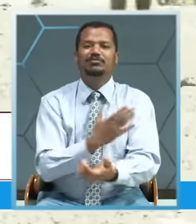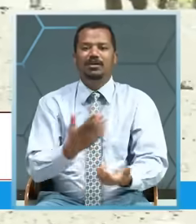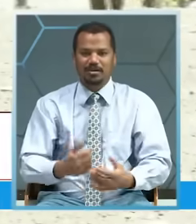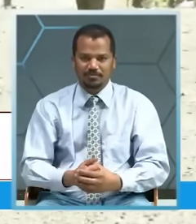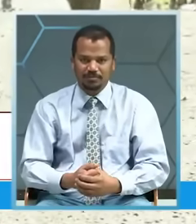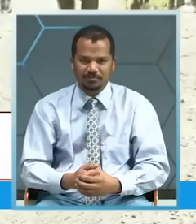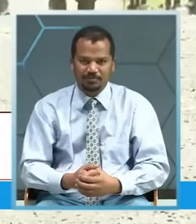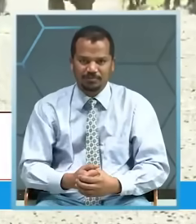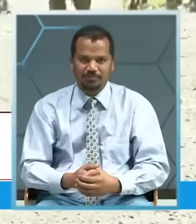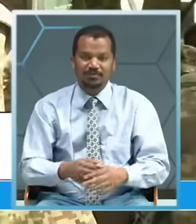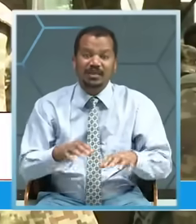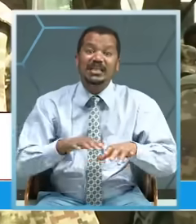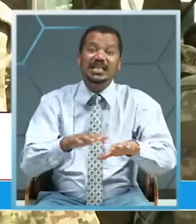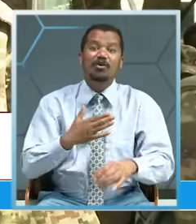እያዳበር